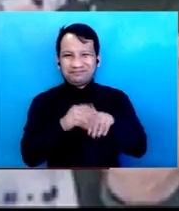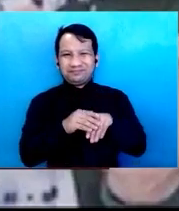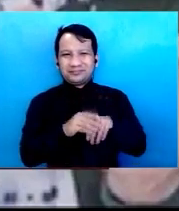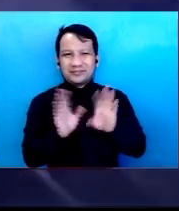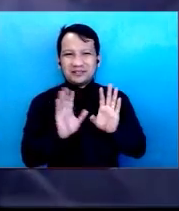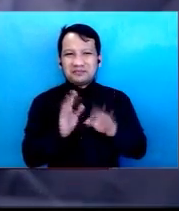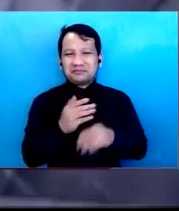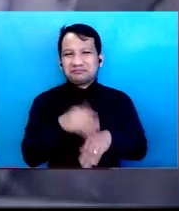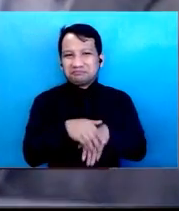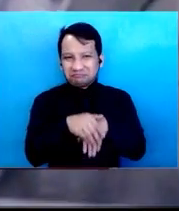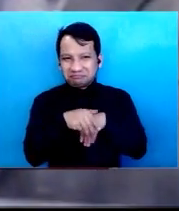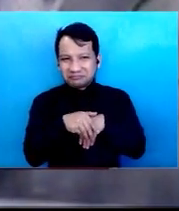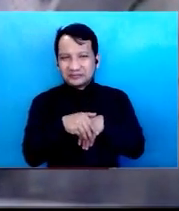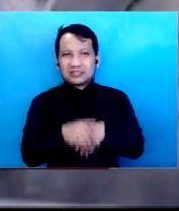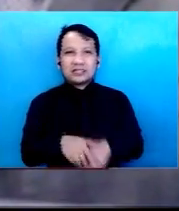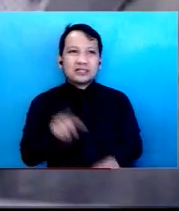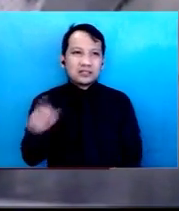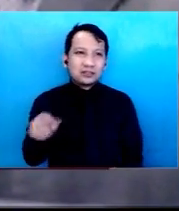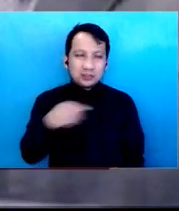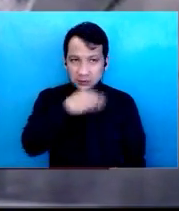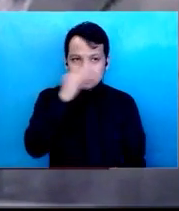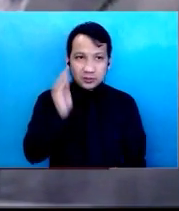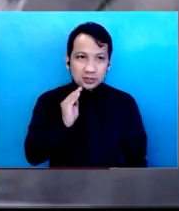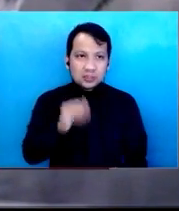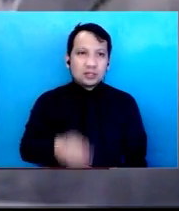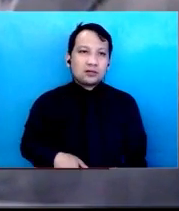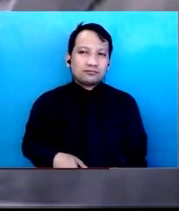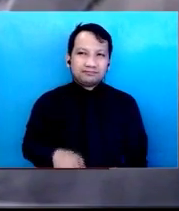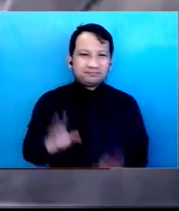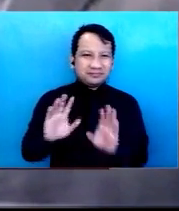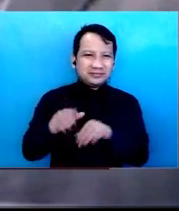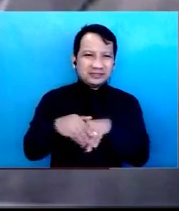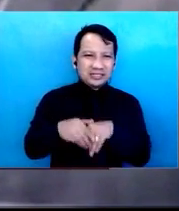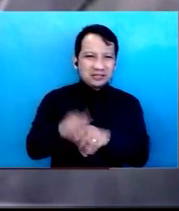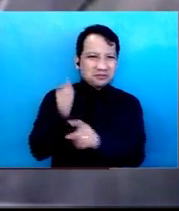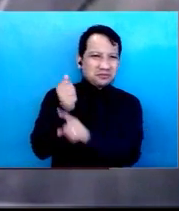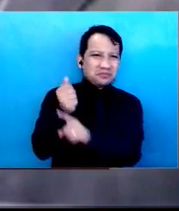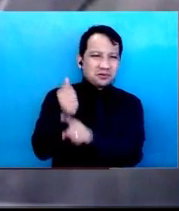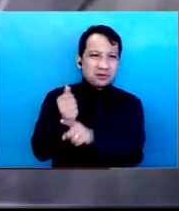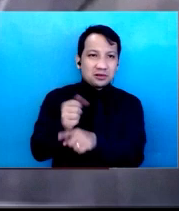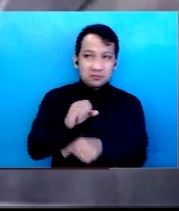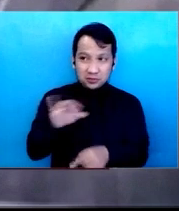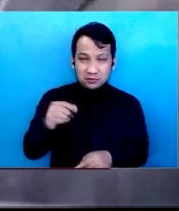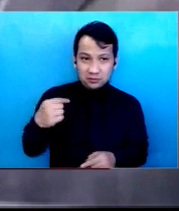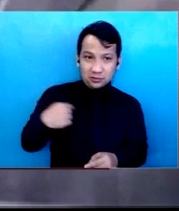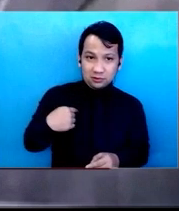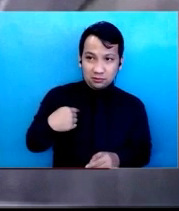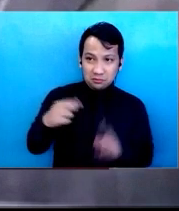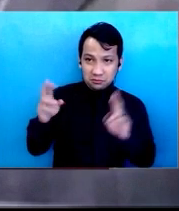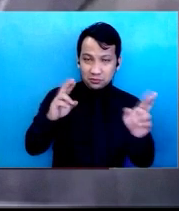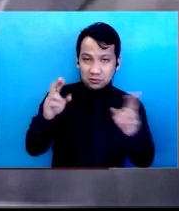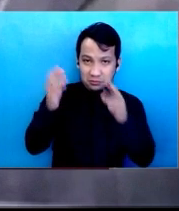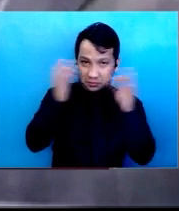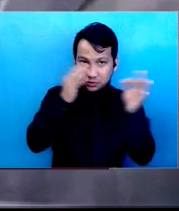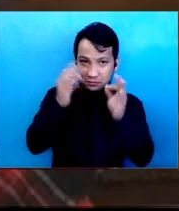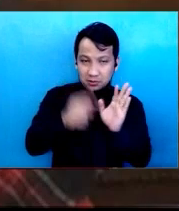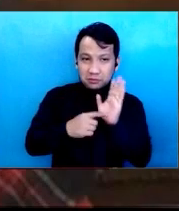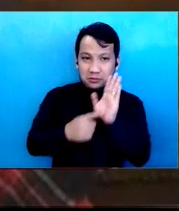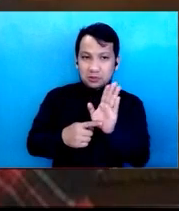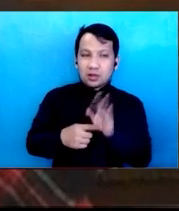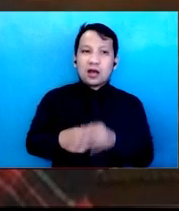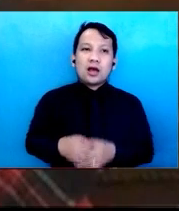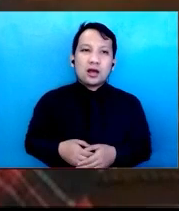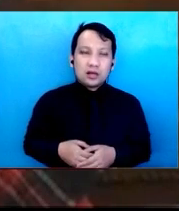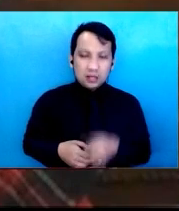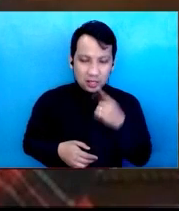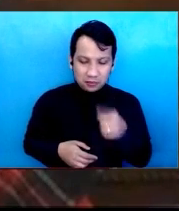item. Si Senator Manny Pacquiao naman ayaw daw manghusga. Pero kung siya raw, handa siyang magpa-drug test. Sabi